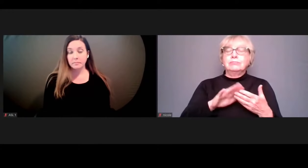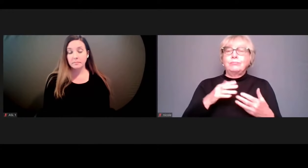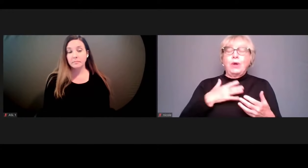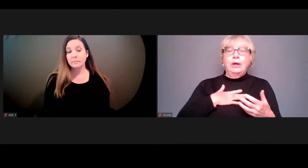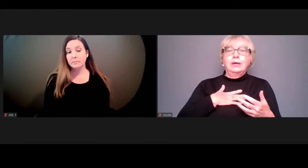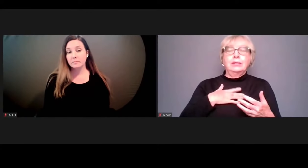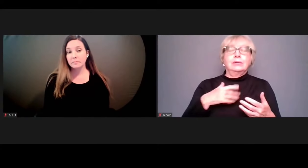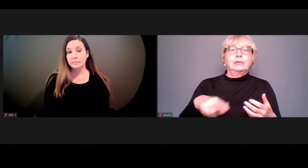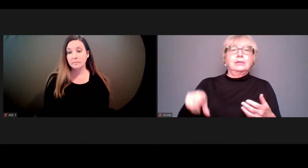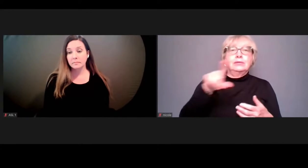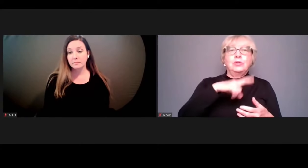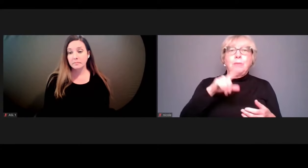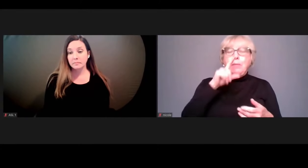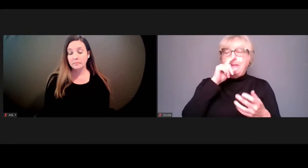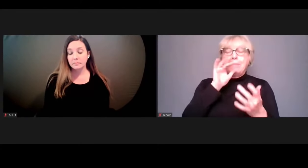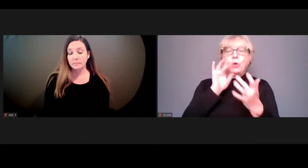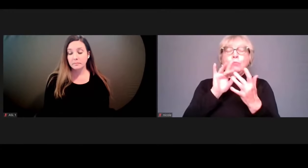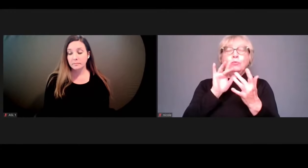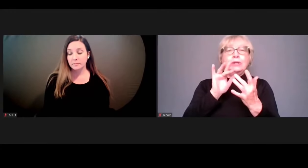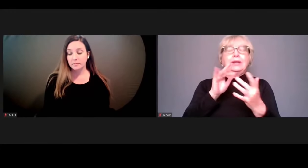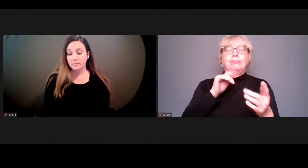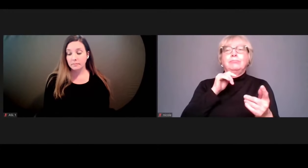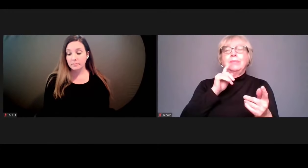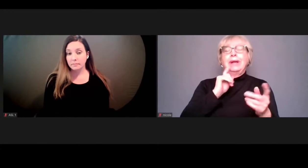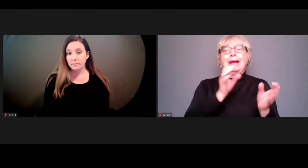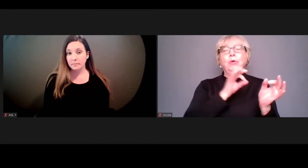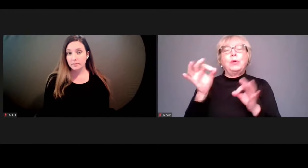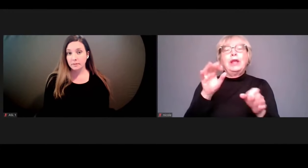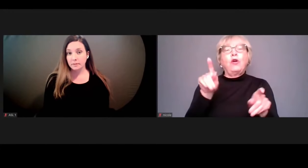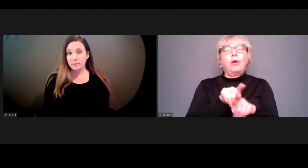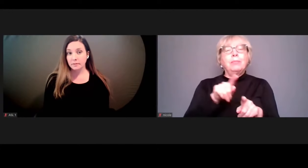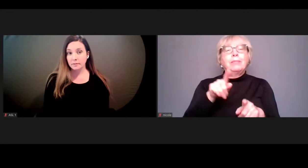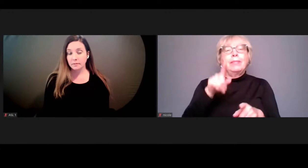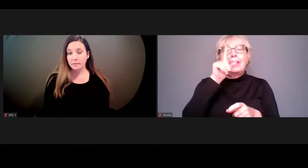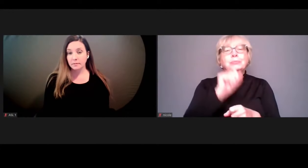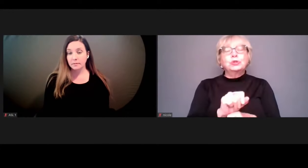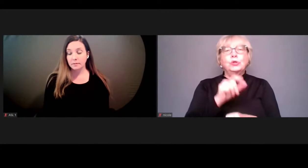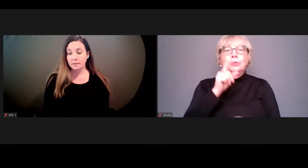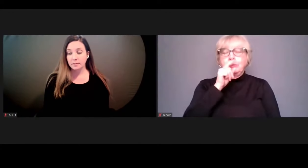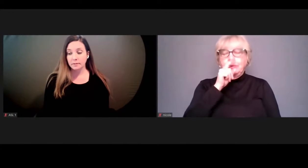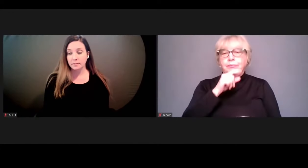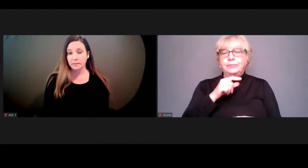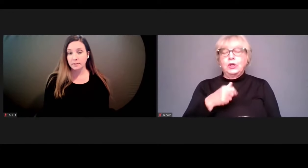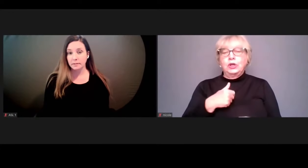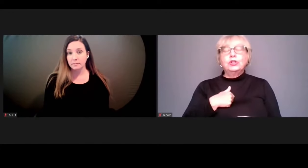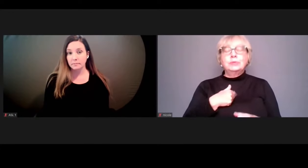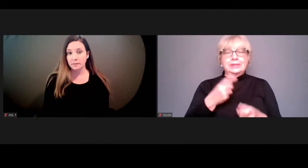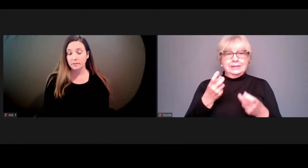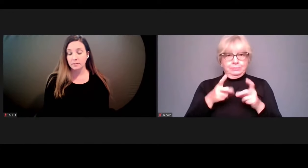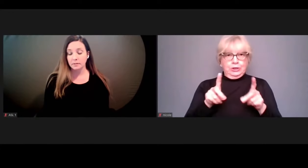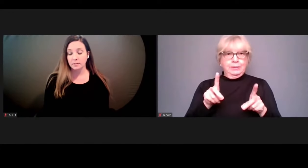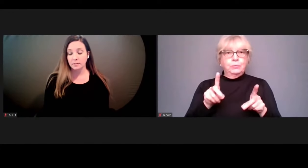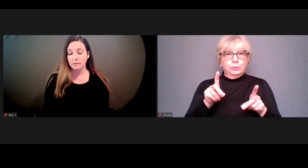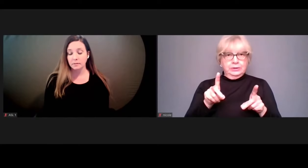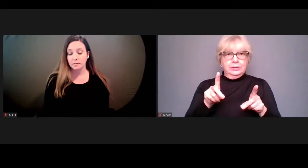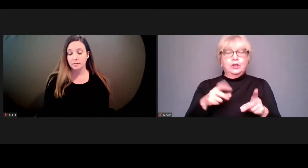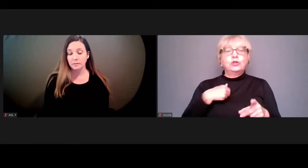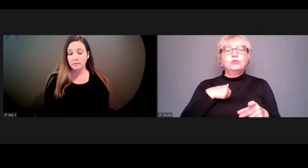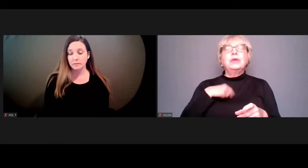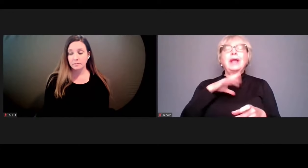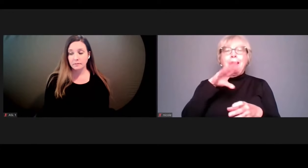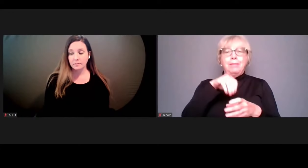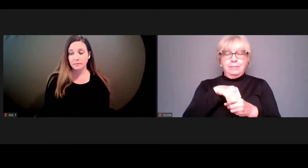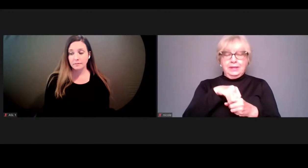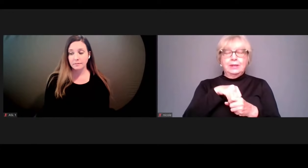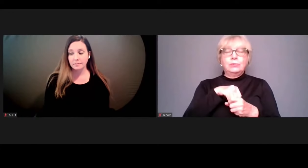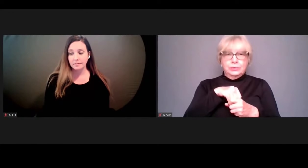aussi régulièrement qu'ils sont habitués. De ma part. Je demeure disponible, je demeure impliqué et